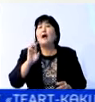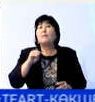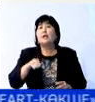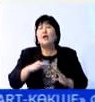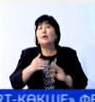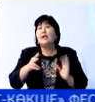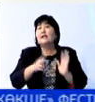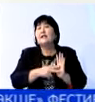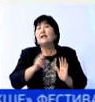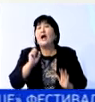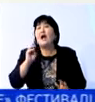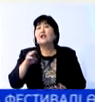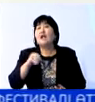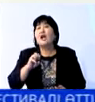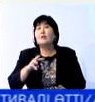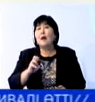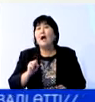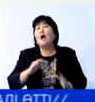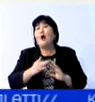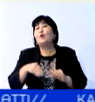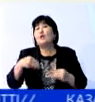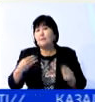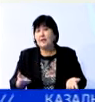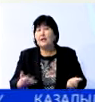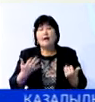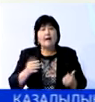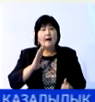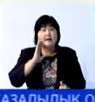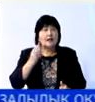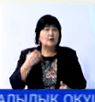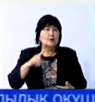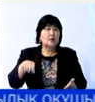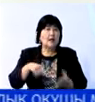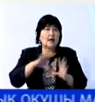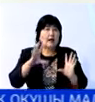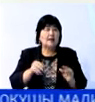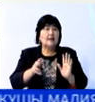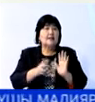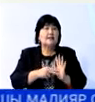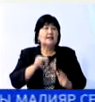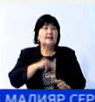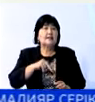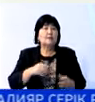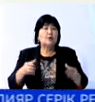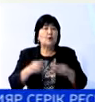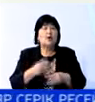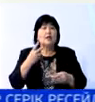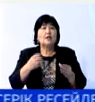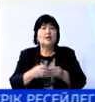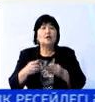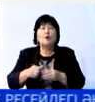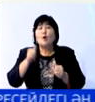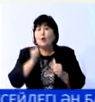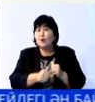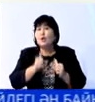8 данасы Ақжарма ауылының тұрғын үйлеріне орнатылды. Қазіргі таңда Қызылорда қаласы бойынша 8 қызметкерден құралған 2 топ күнделікті